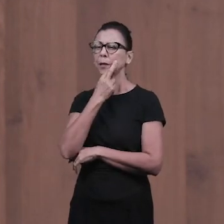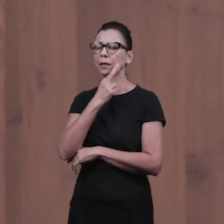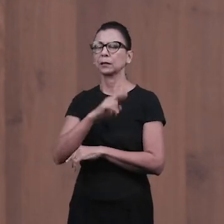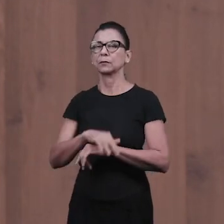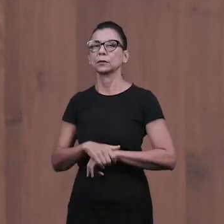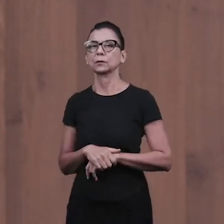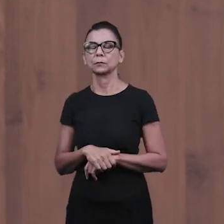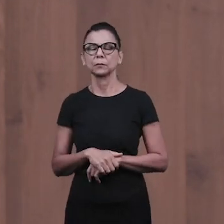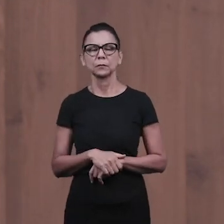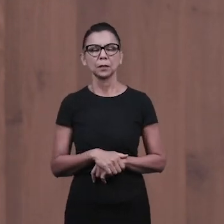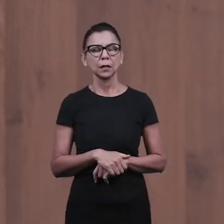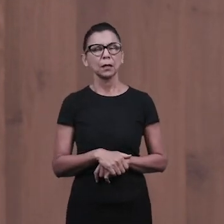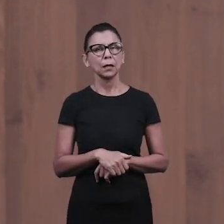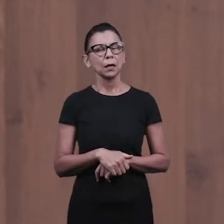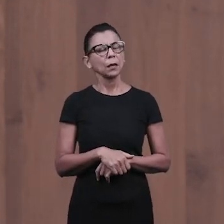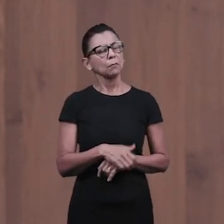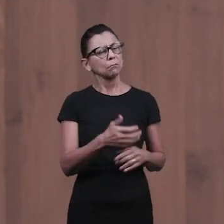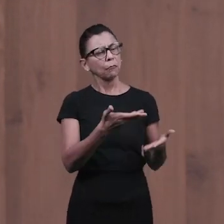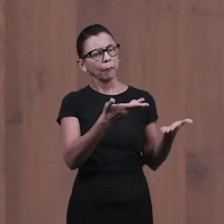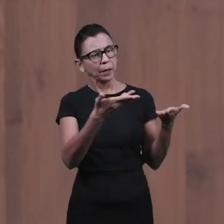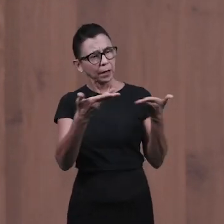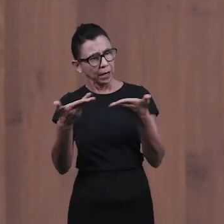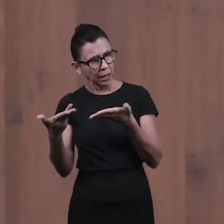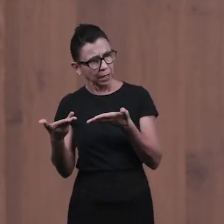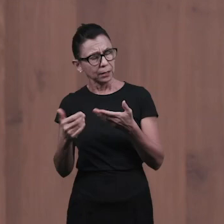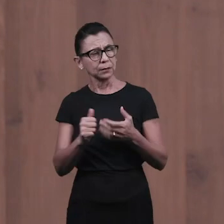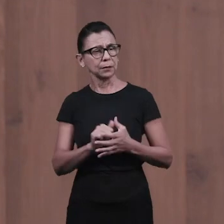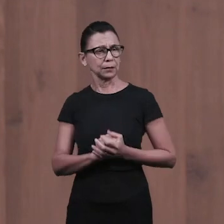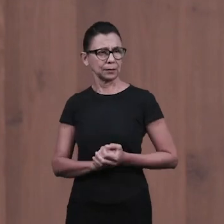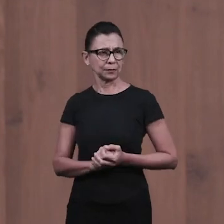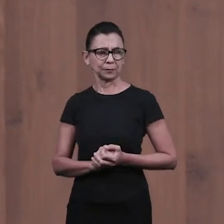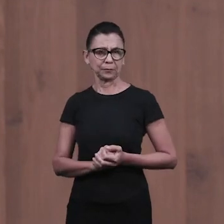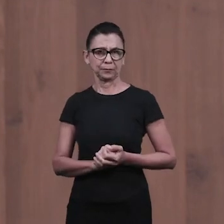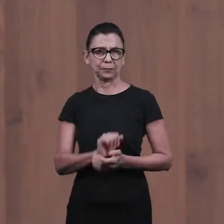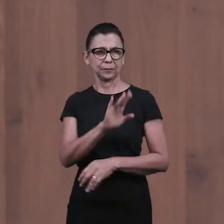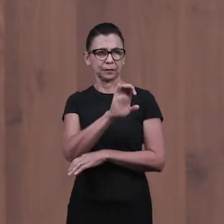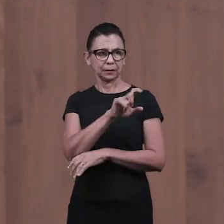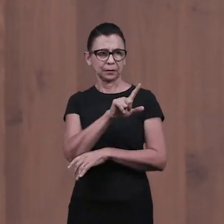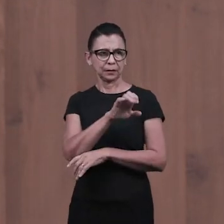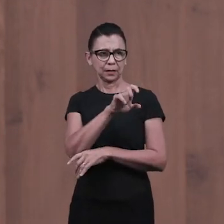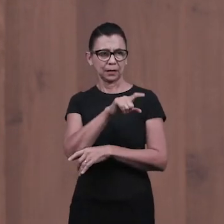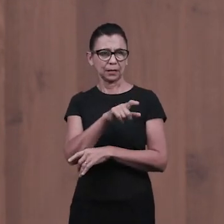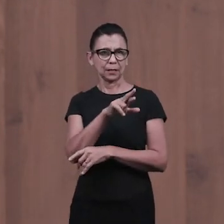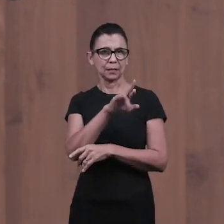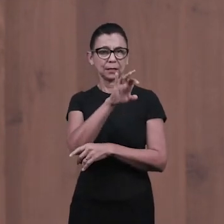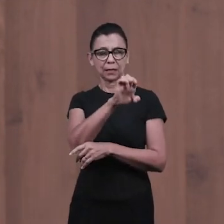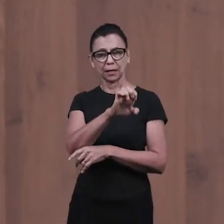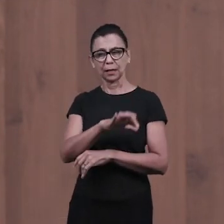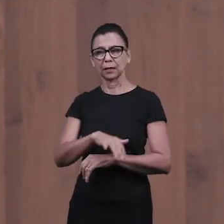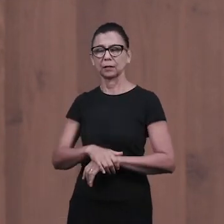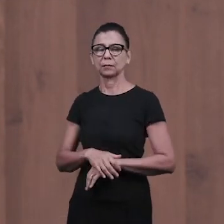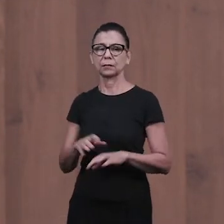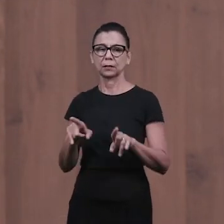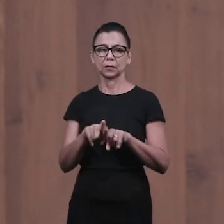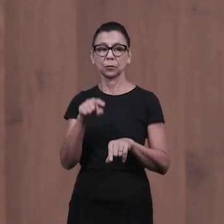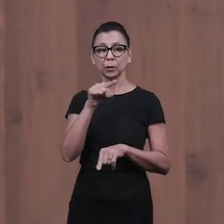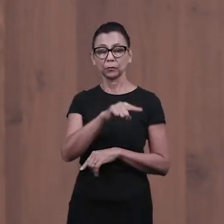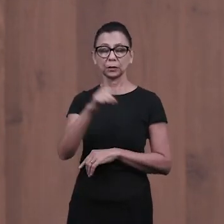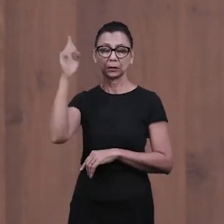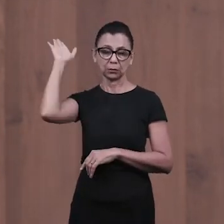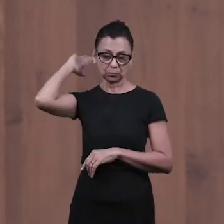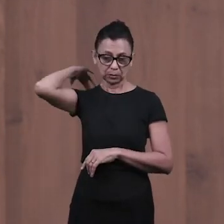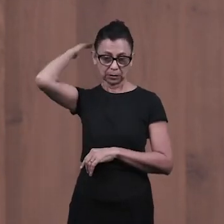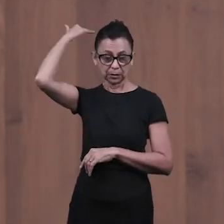Entre, béni du Seigneur. On a déjà préparé ici la maison pour vous recevoir, vous et les animaux. Eliezer